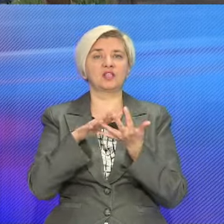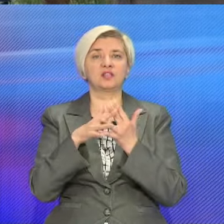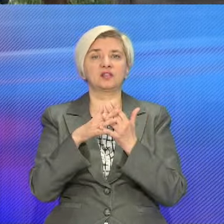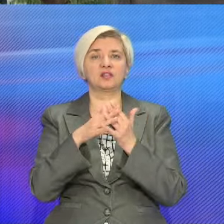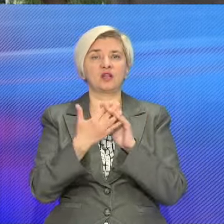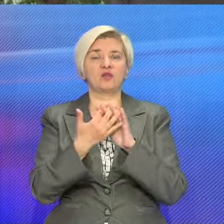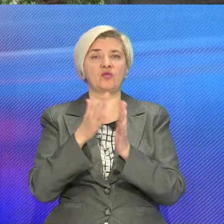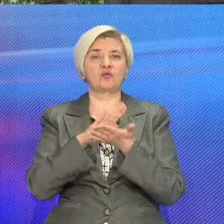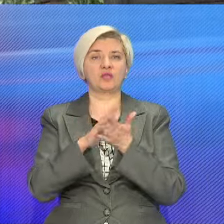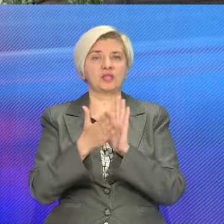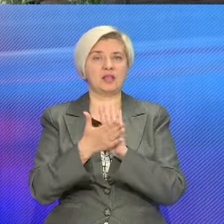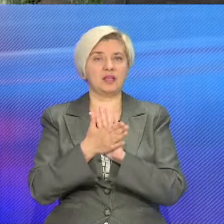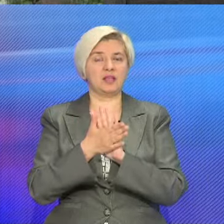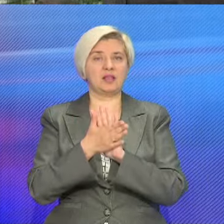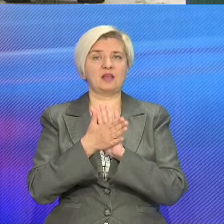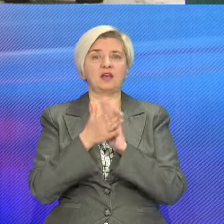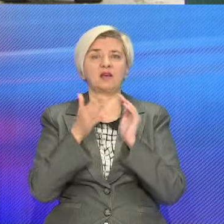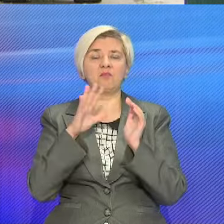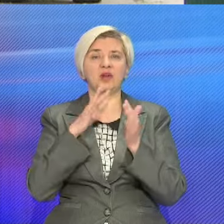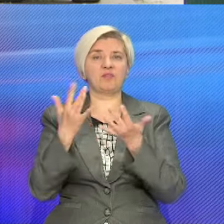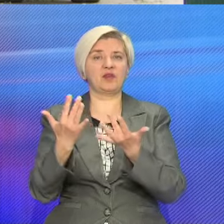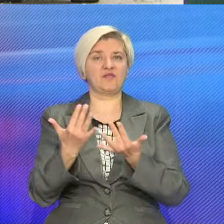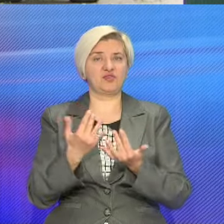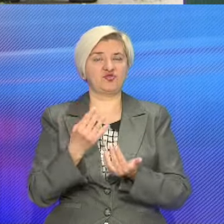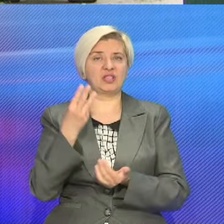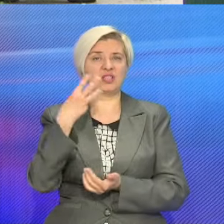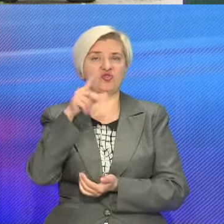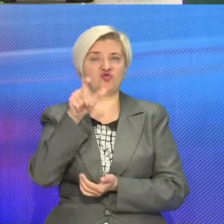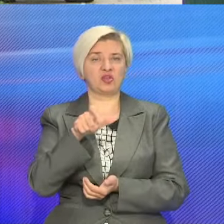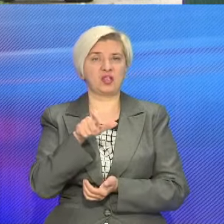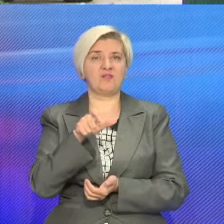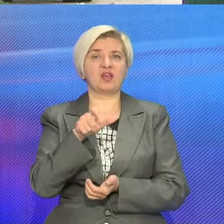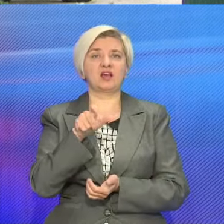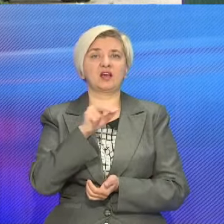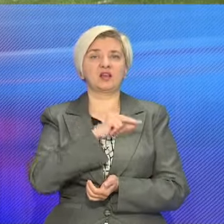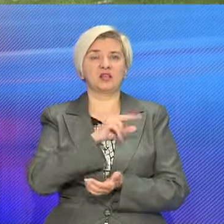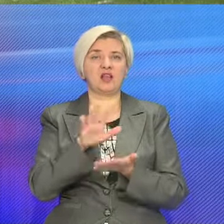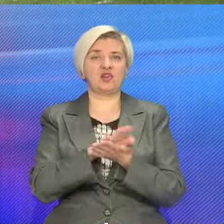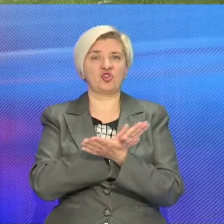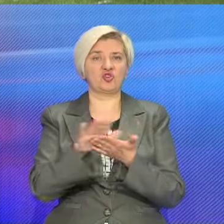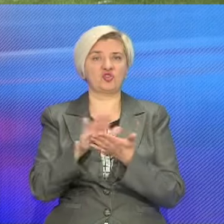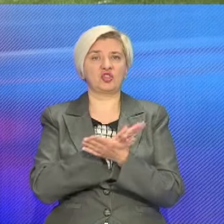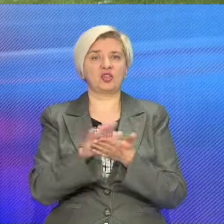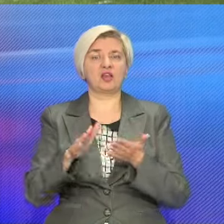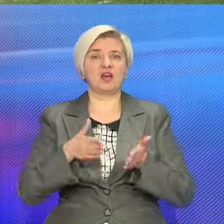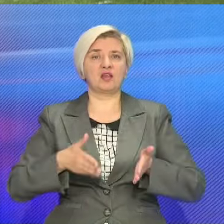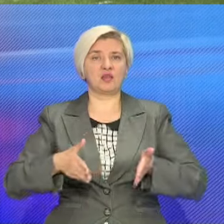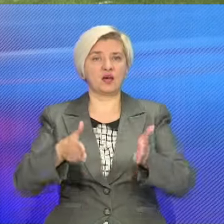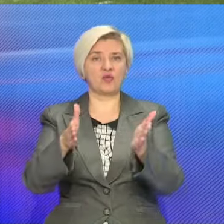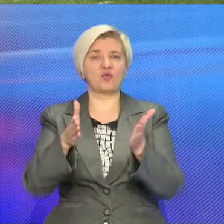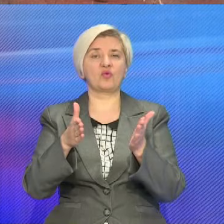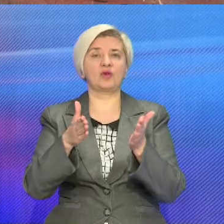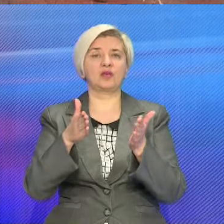были привлечены 30 человек, работающих с бензомоторными пилами для расчистки подлесных путей, автомобильных